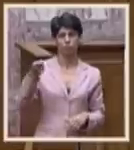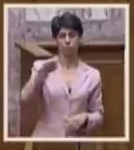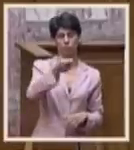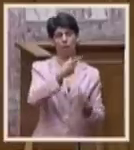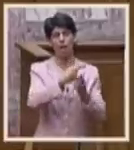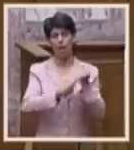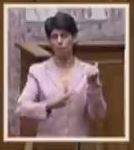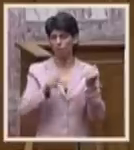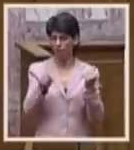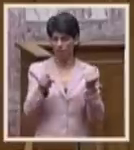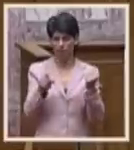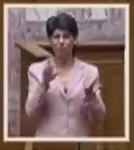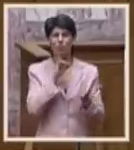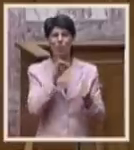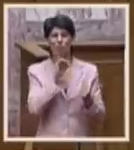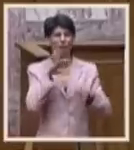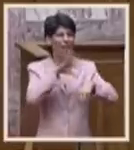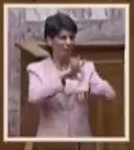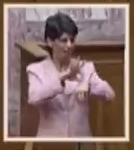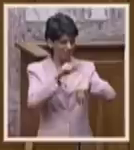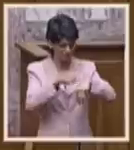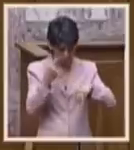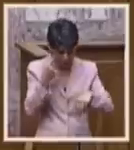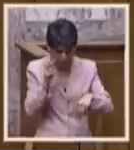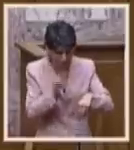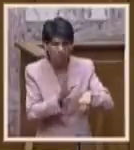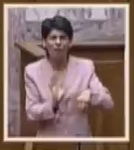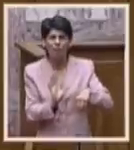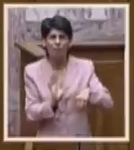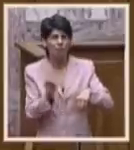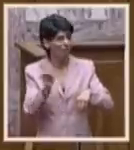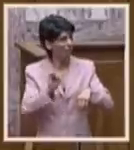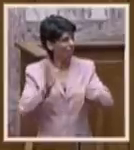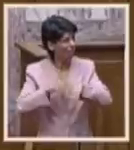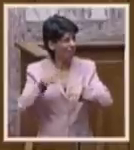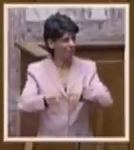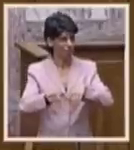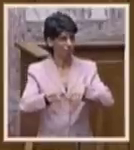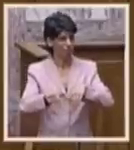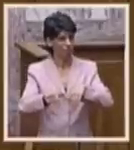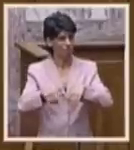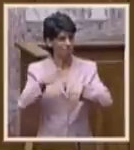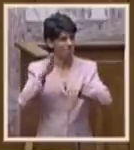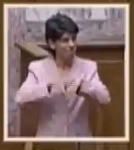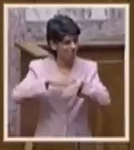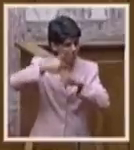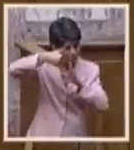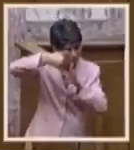είναι το σύμπτωμα της ασθένειας που περνάμε. Όχι τα αίτια. Τα αίτια είναι πολύ